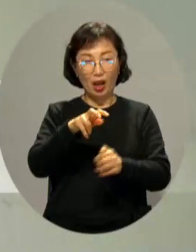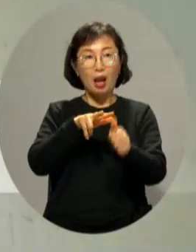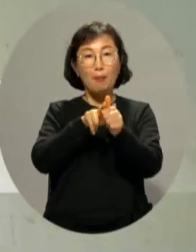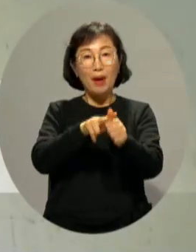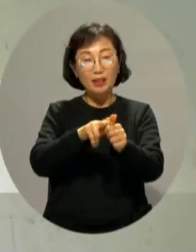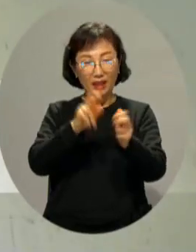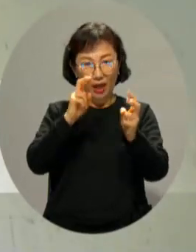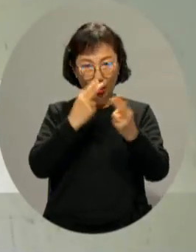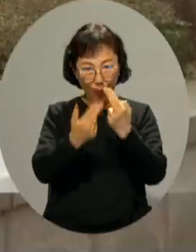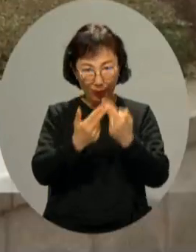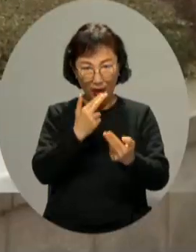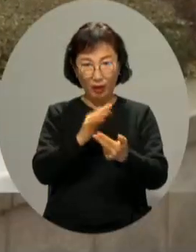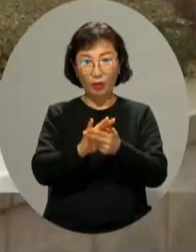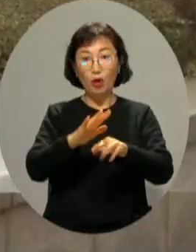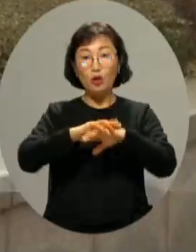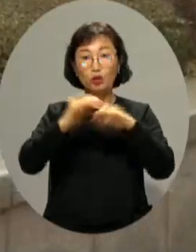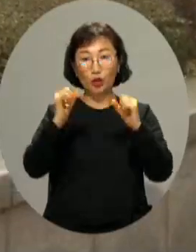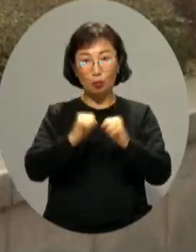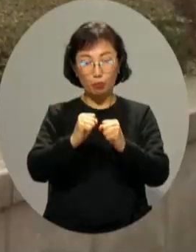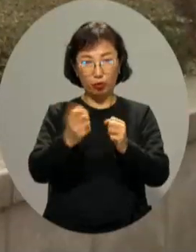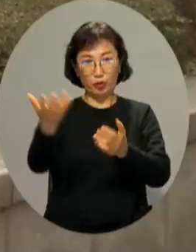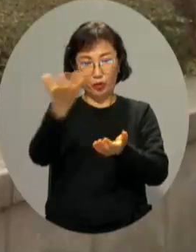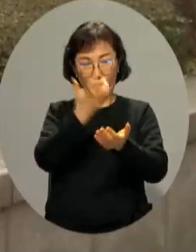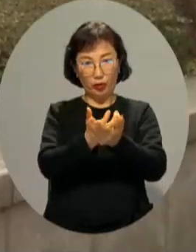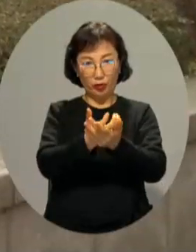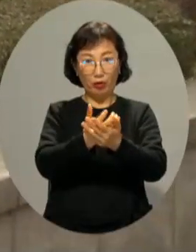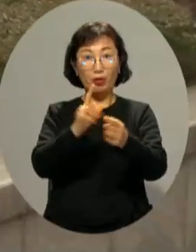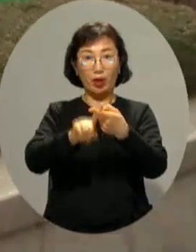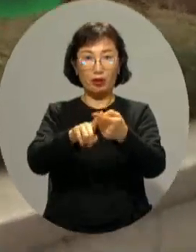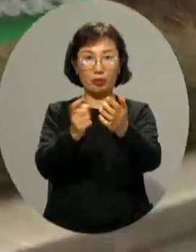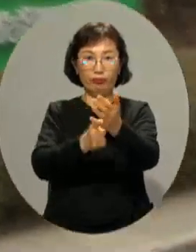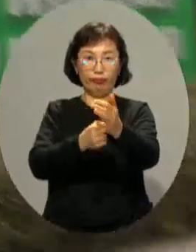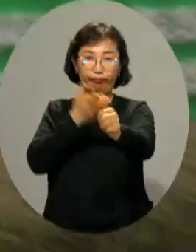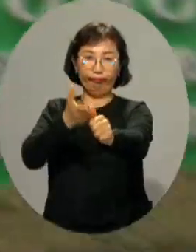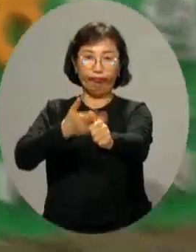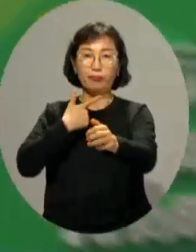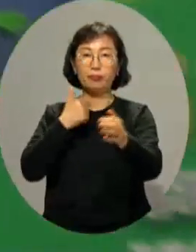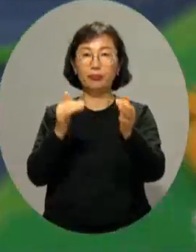말산업 내실화를 위한 한국마사회의 전북 이전을 촉구했습니다.